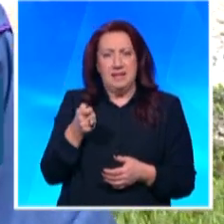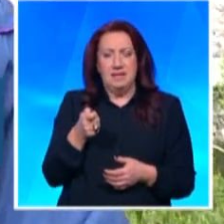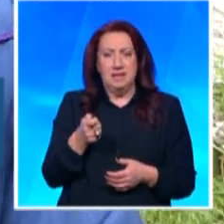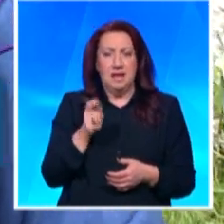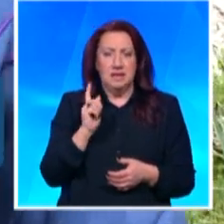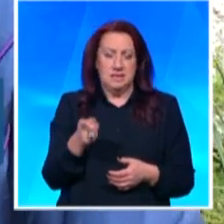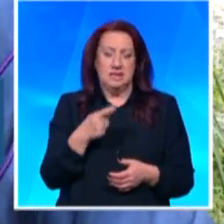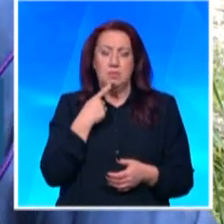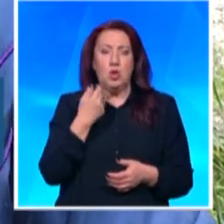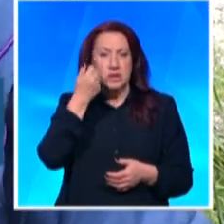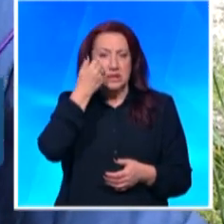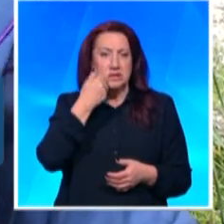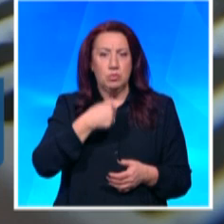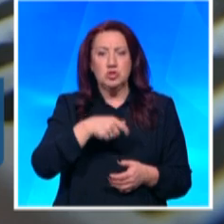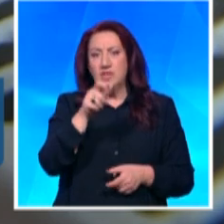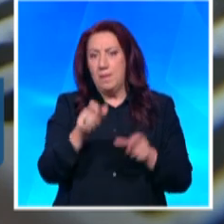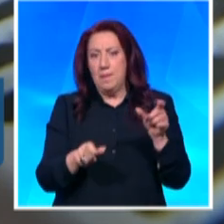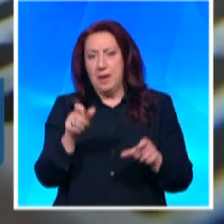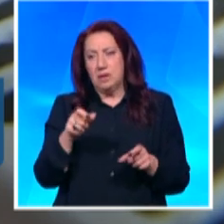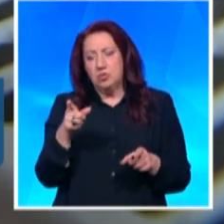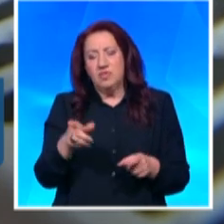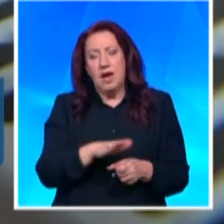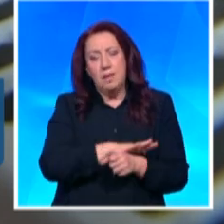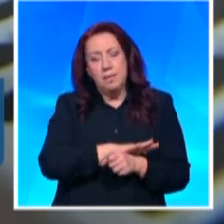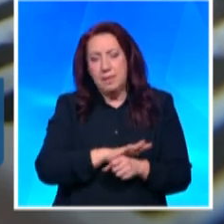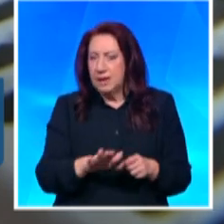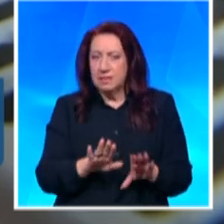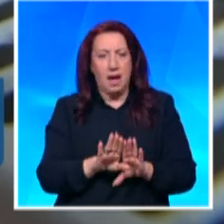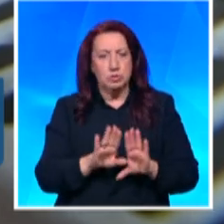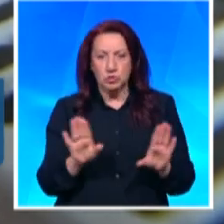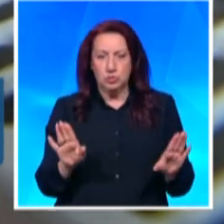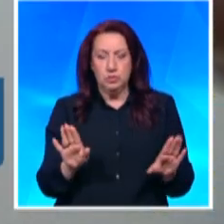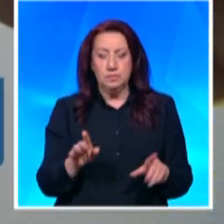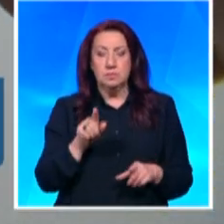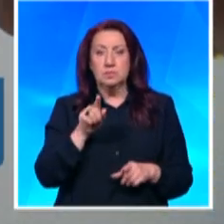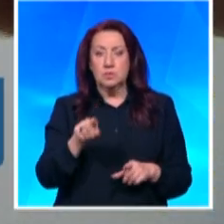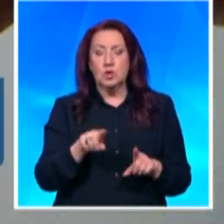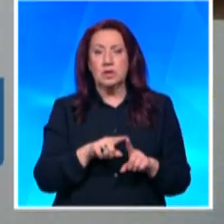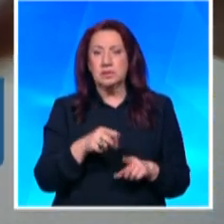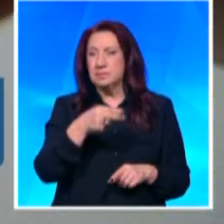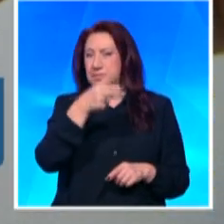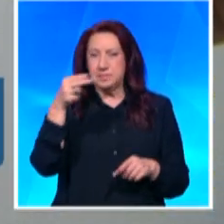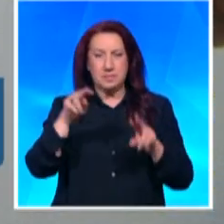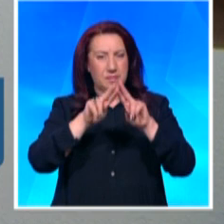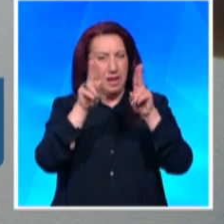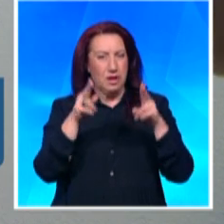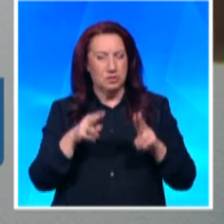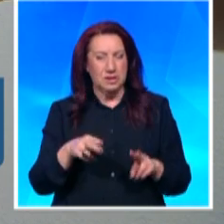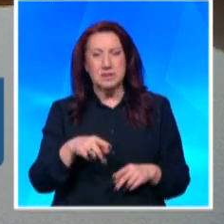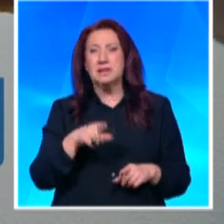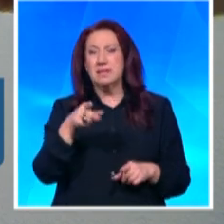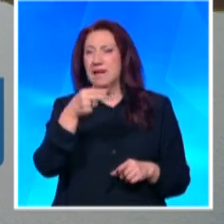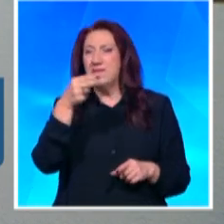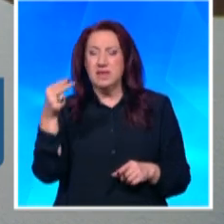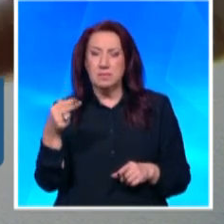да се отоплявам на парно, са пълен абсурд. Според Асоциацията на топлофикационните дружества, разликата в тарифите, които те предлагат, се